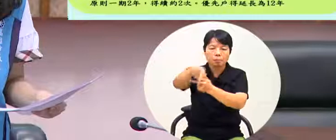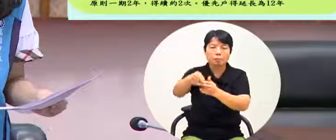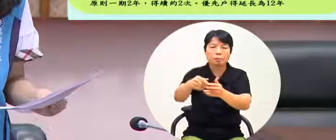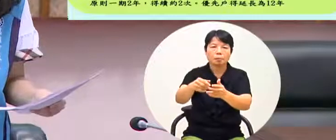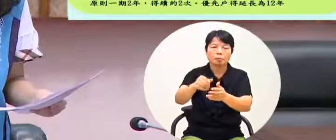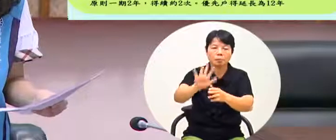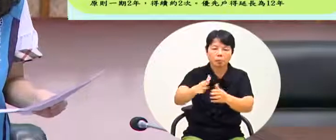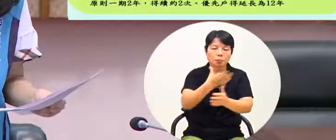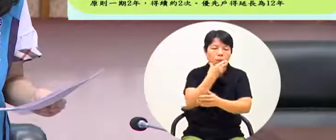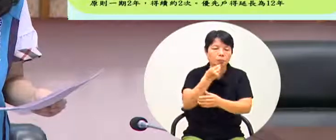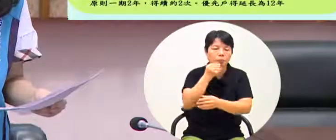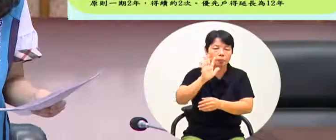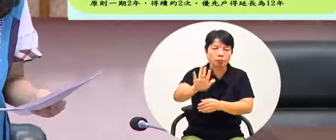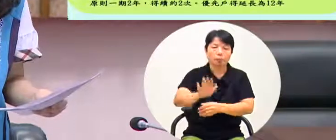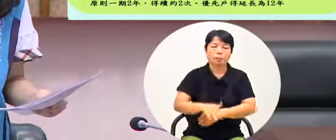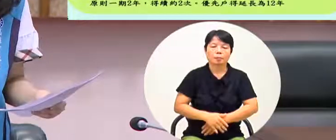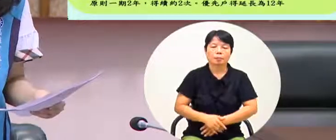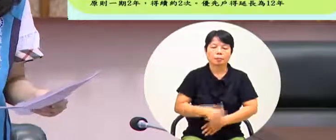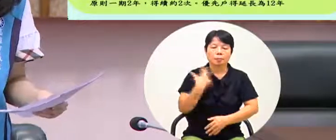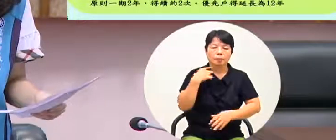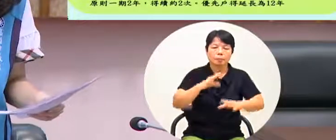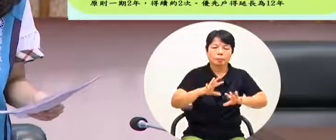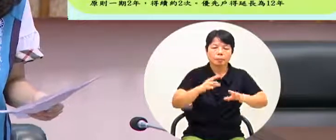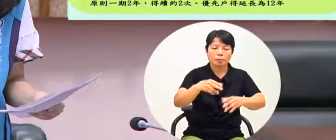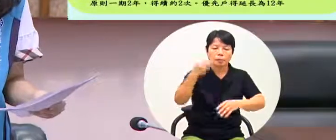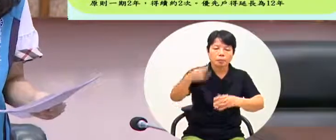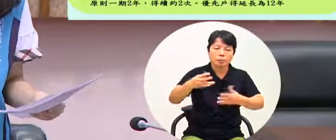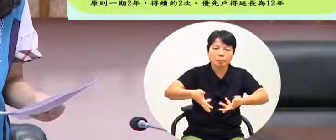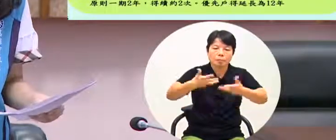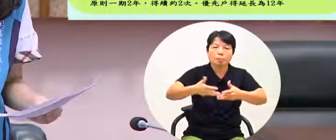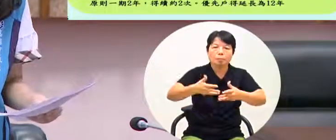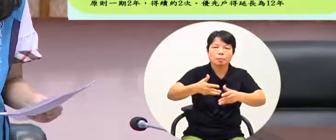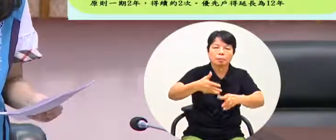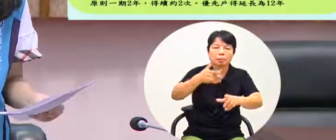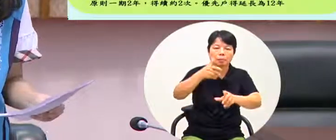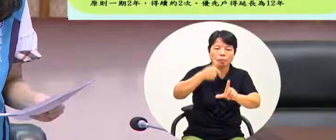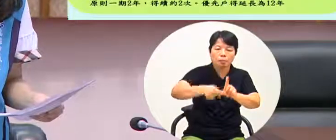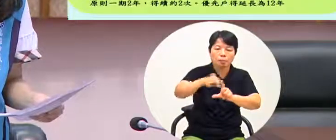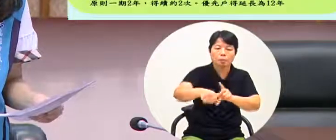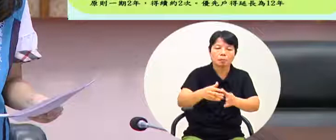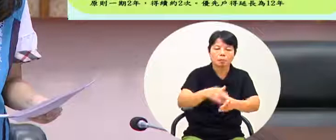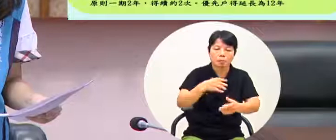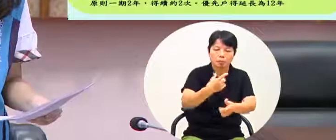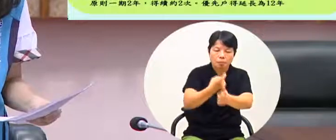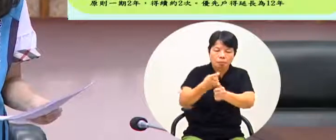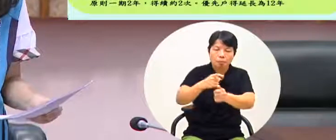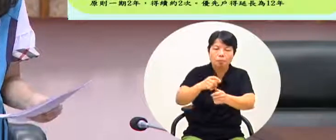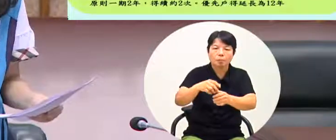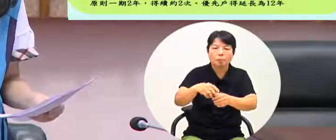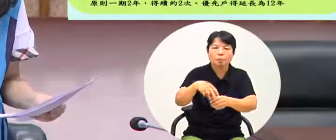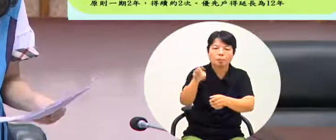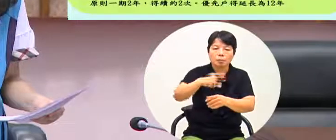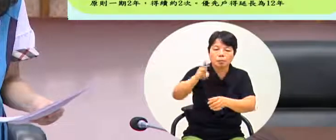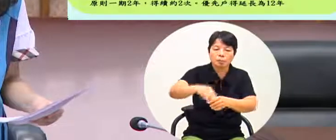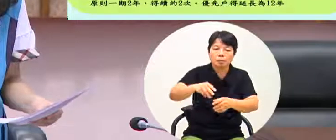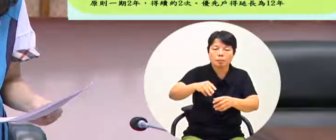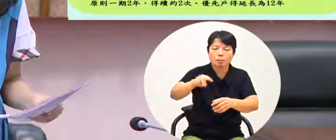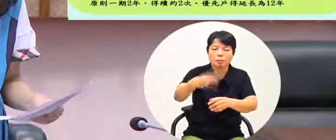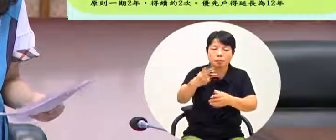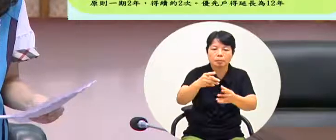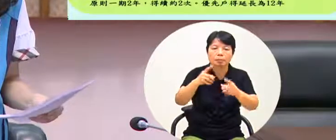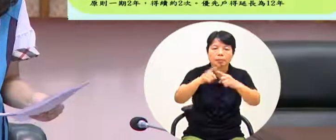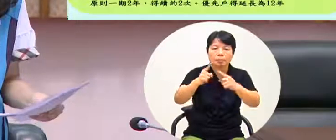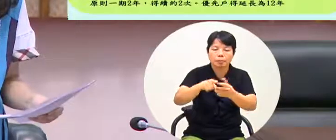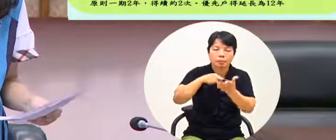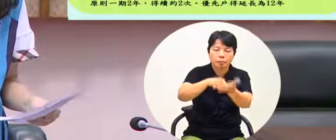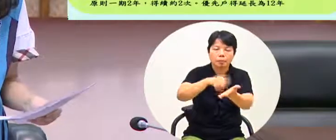在3重青年宅可以吸引3300个人申请，那综合秀峰青年住宅呢，816户也